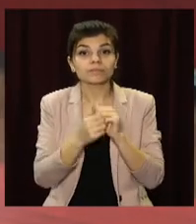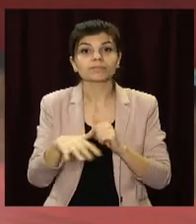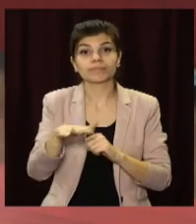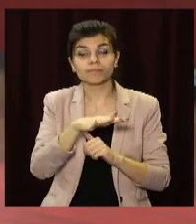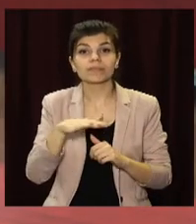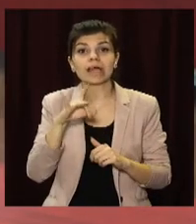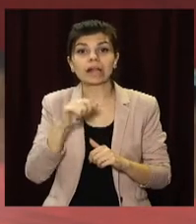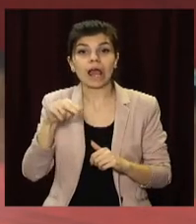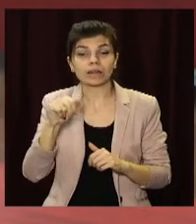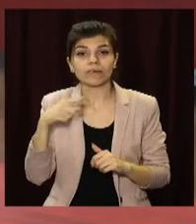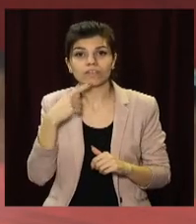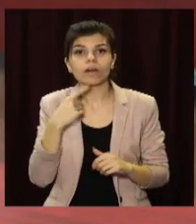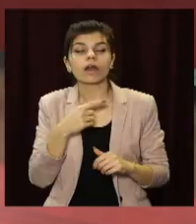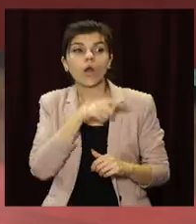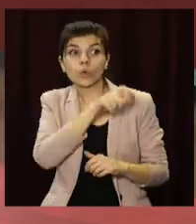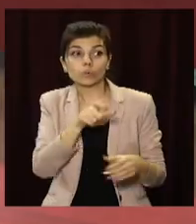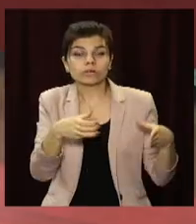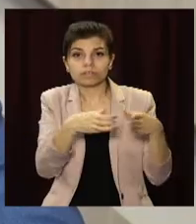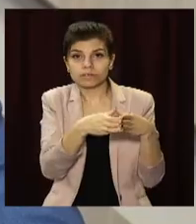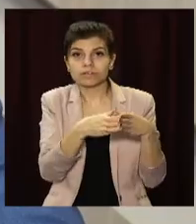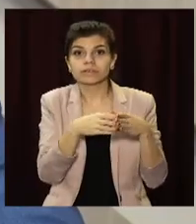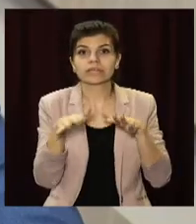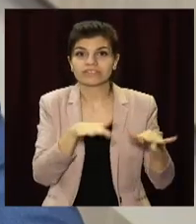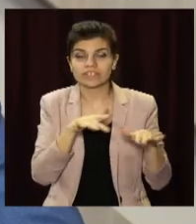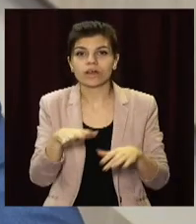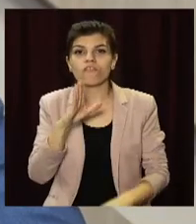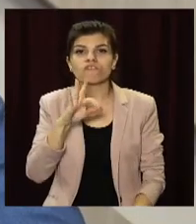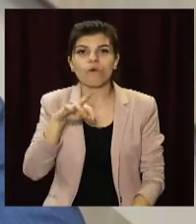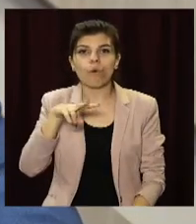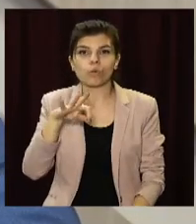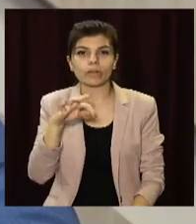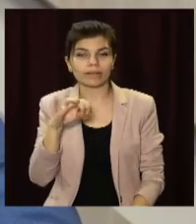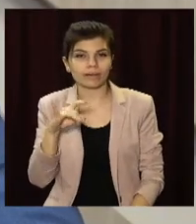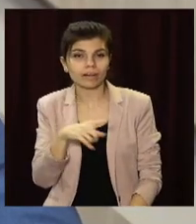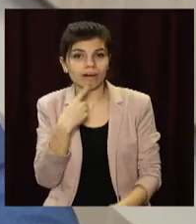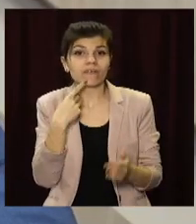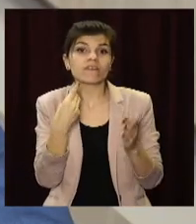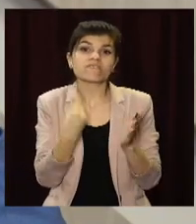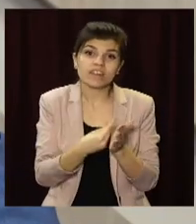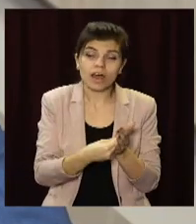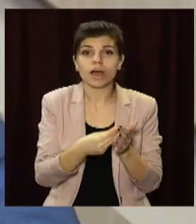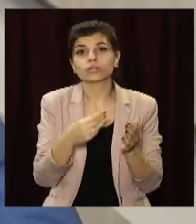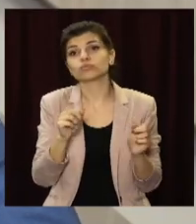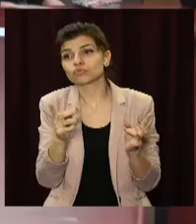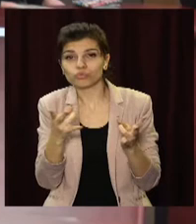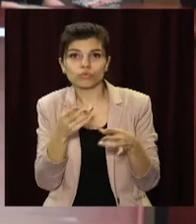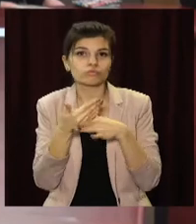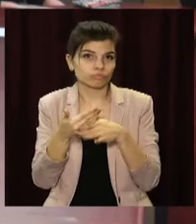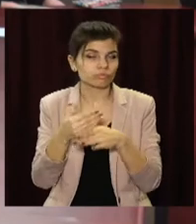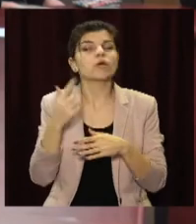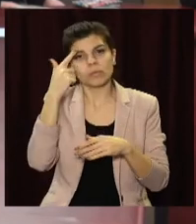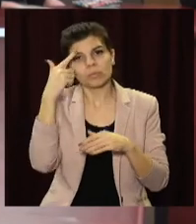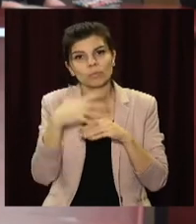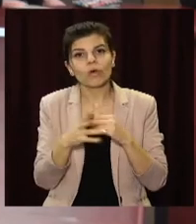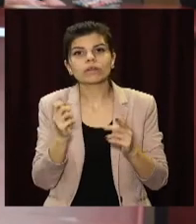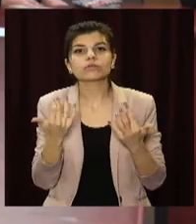кажуть, співпрацюють з волонтерським рухом Дніпра вже не один рік. І разом вирішують соціальні та фінансові проблеми родин загиблих атовців. Бо розуміють,